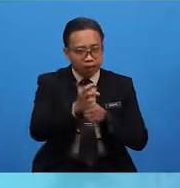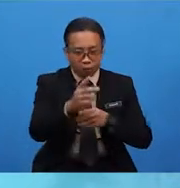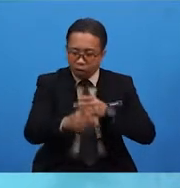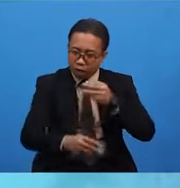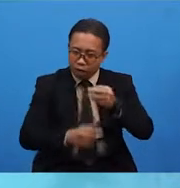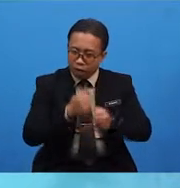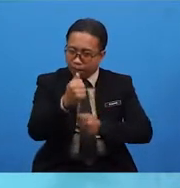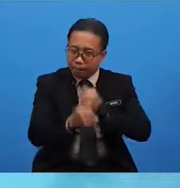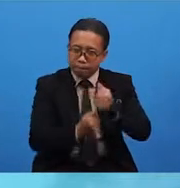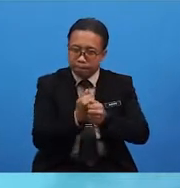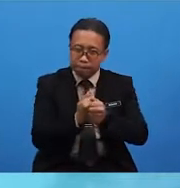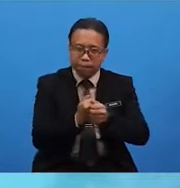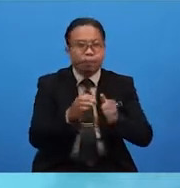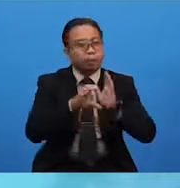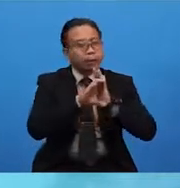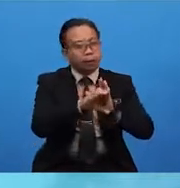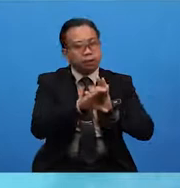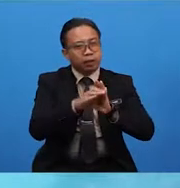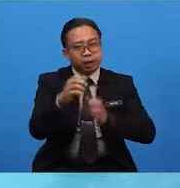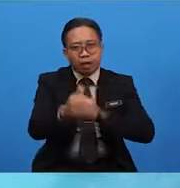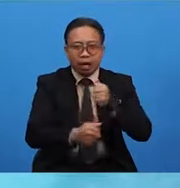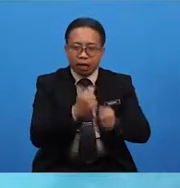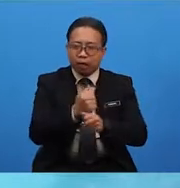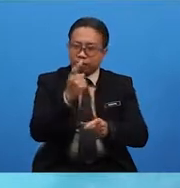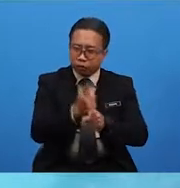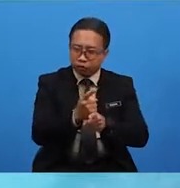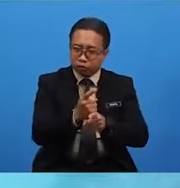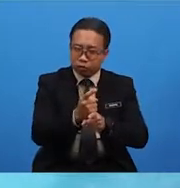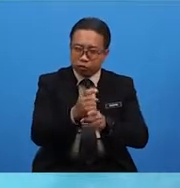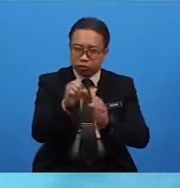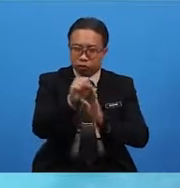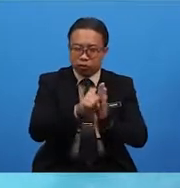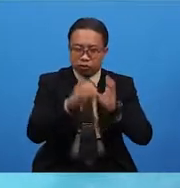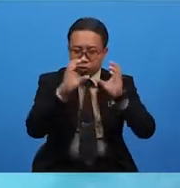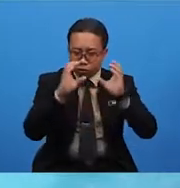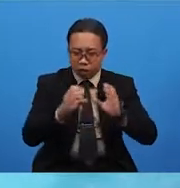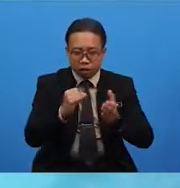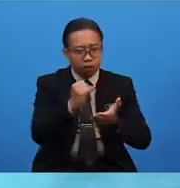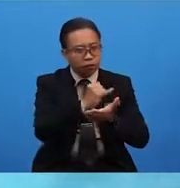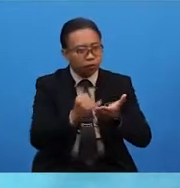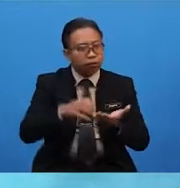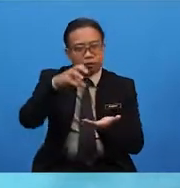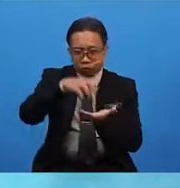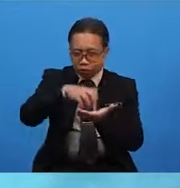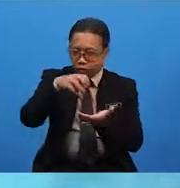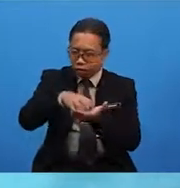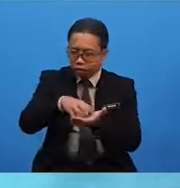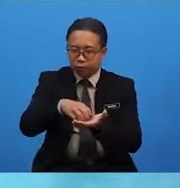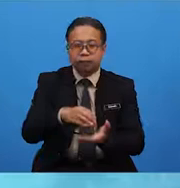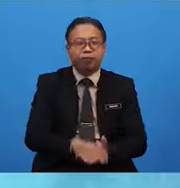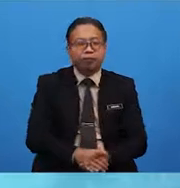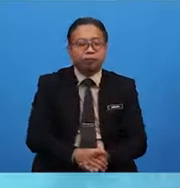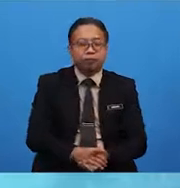ilustrasi ini menggambarkan alam sebenarnya secara lukisan Chatime yang merujuk kepada alam